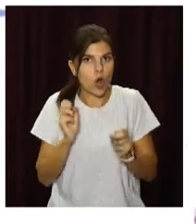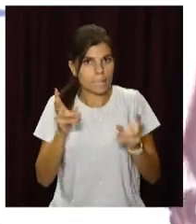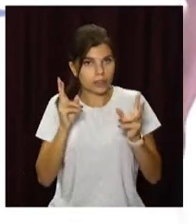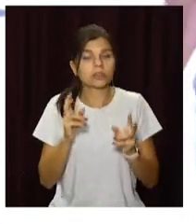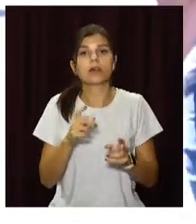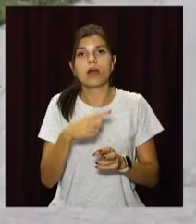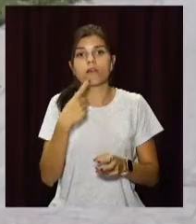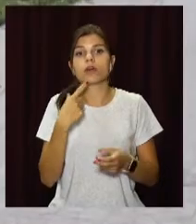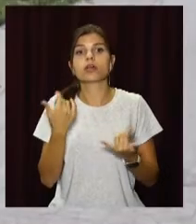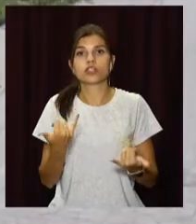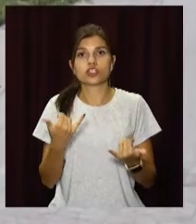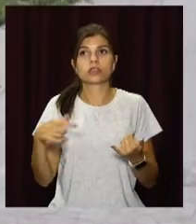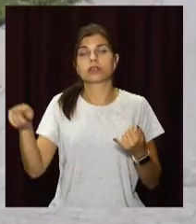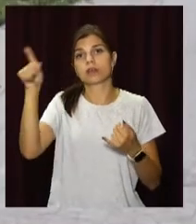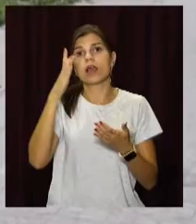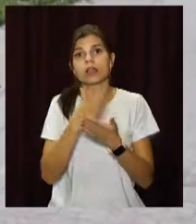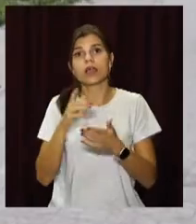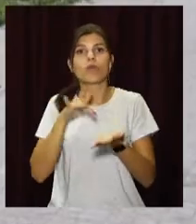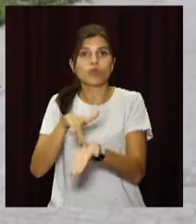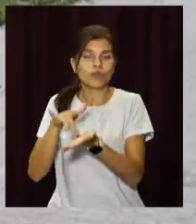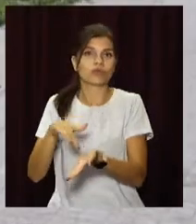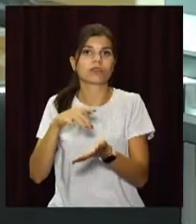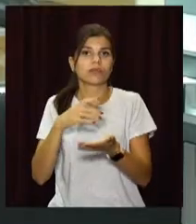у багатьох країнах і відновленням подорожей.